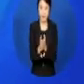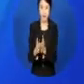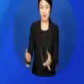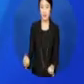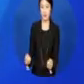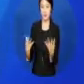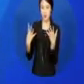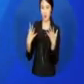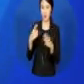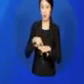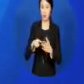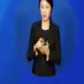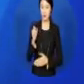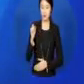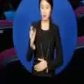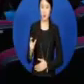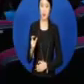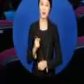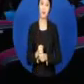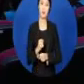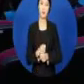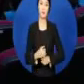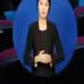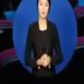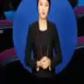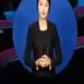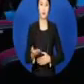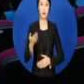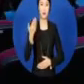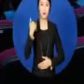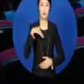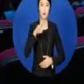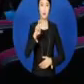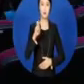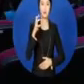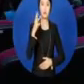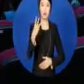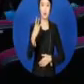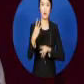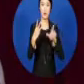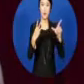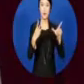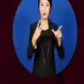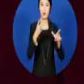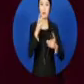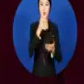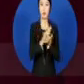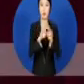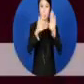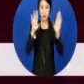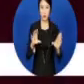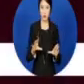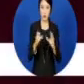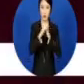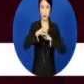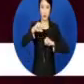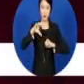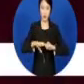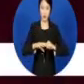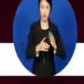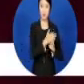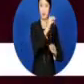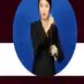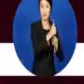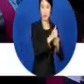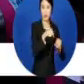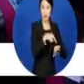친절 봉사 의지를 다졌습니다. 지난 23일 천안 박물관 광장에서 구본영 시장을 비롯해 자원봉사자